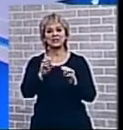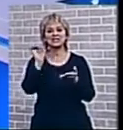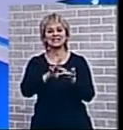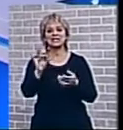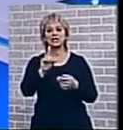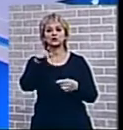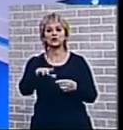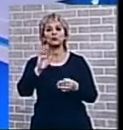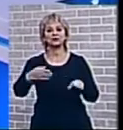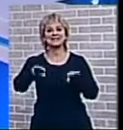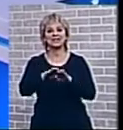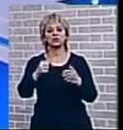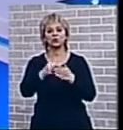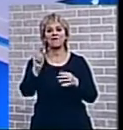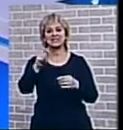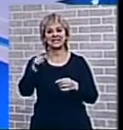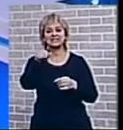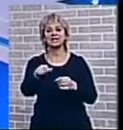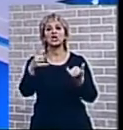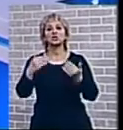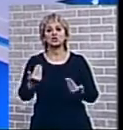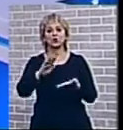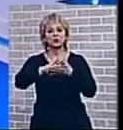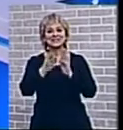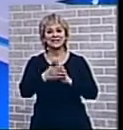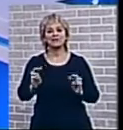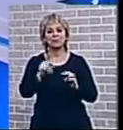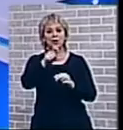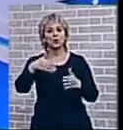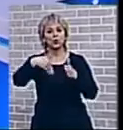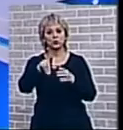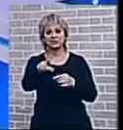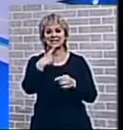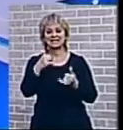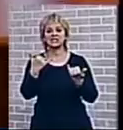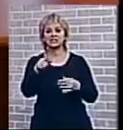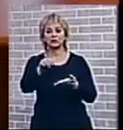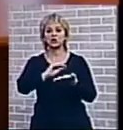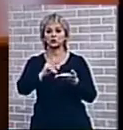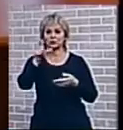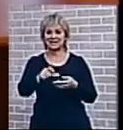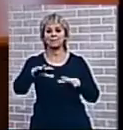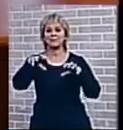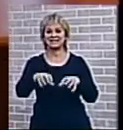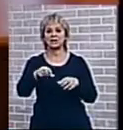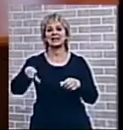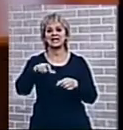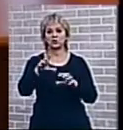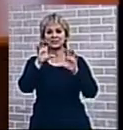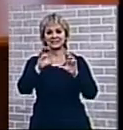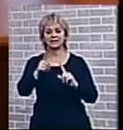центре Ростова будут закрыты до воскресенья. И жилищные условия погорельцев улучшатся, рассказал сегодня журналистам председатель